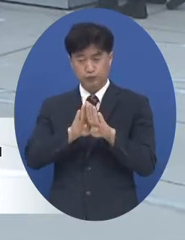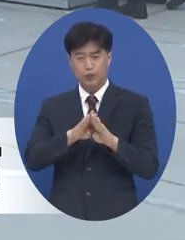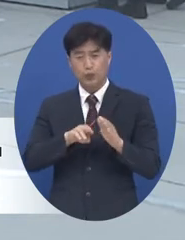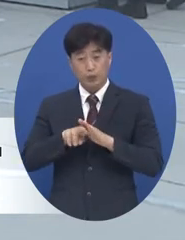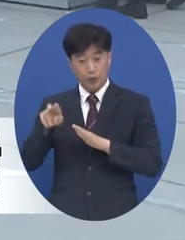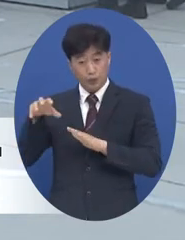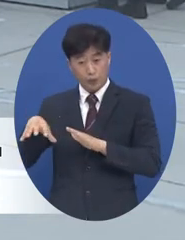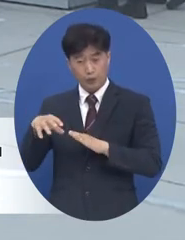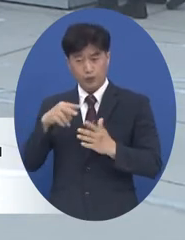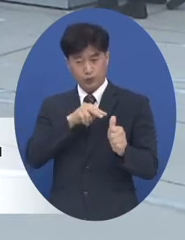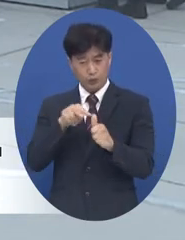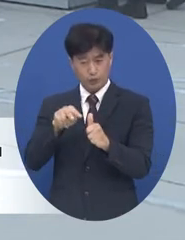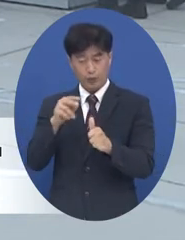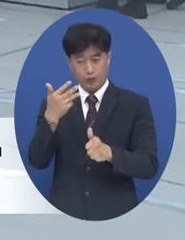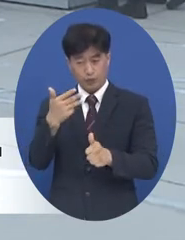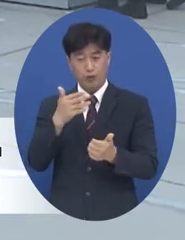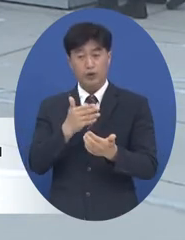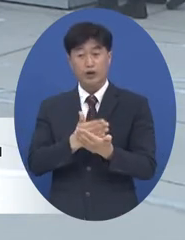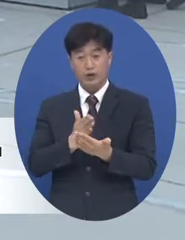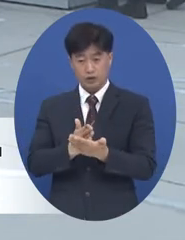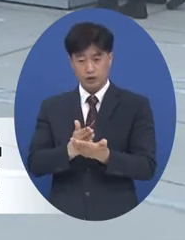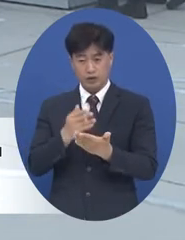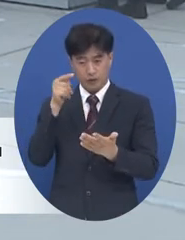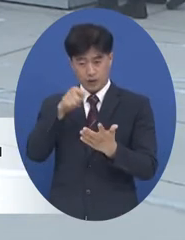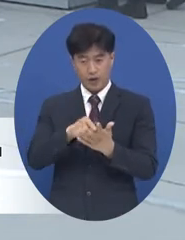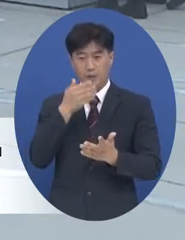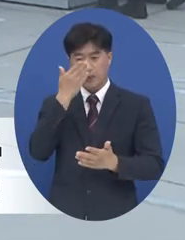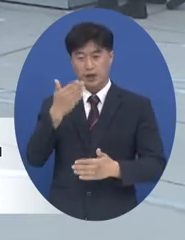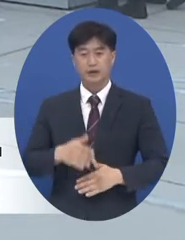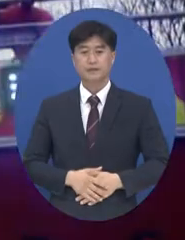열람할 수 있습니다 고형 술 기자가 취재했습니다